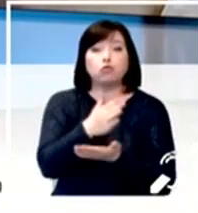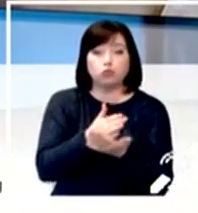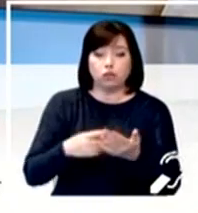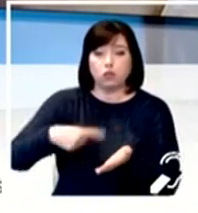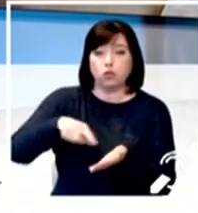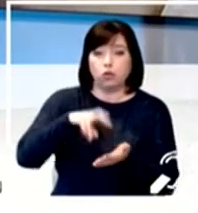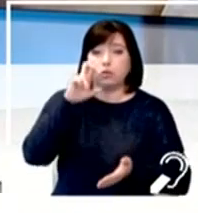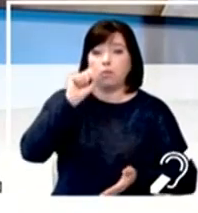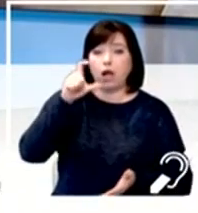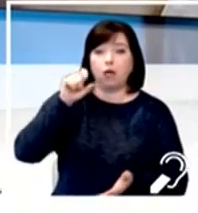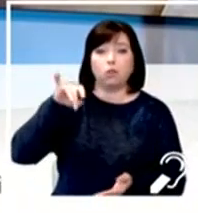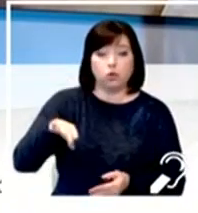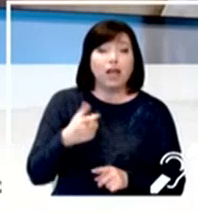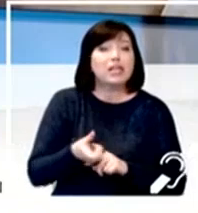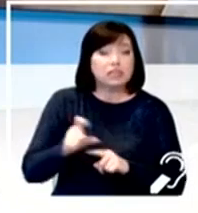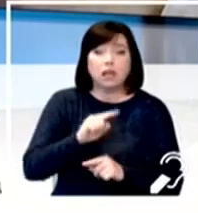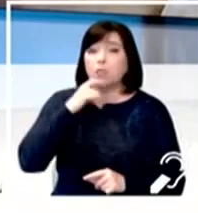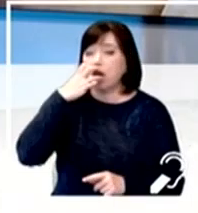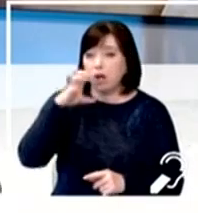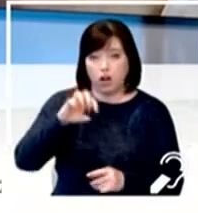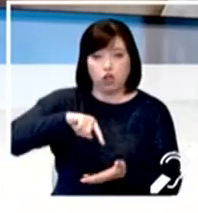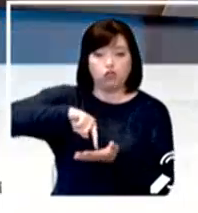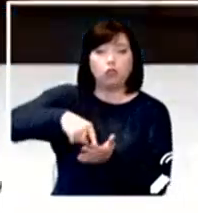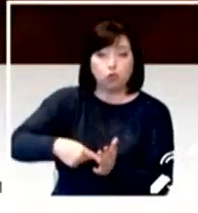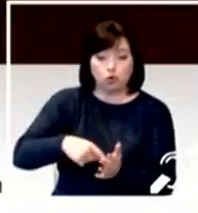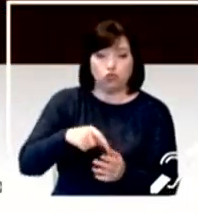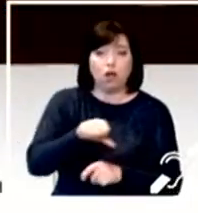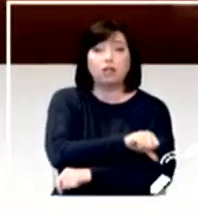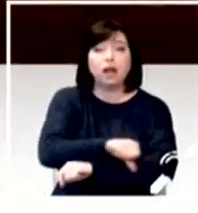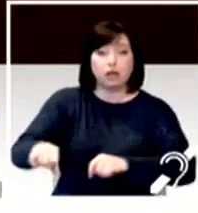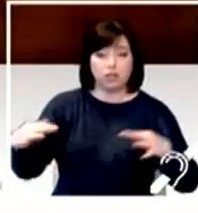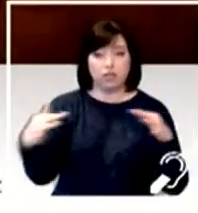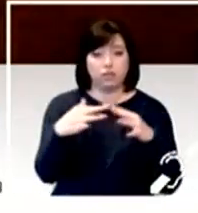Bahmut, cel mai fierbinte punct de pe linia frontului.